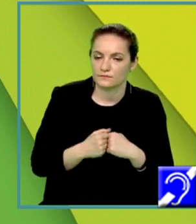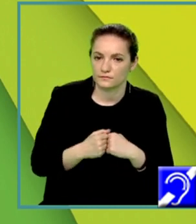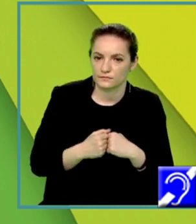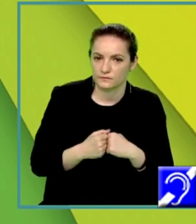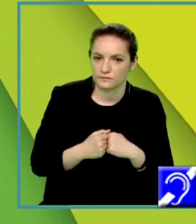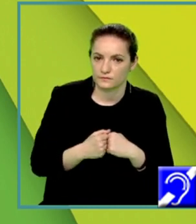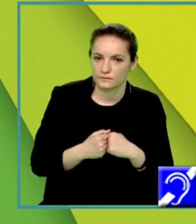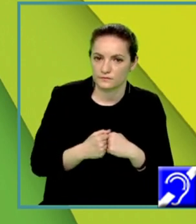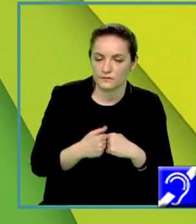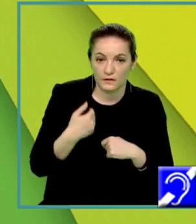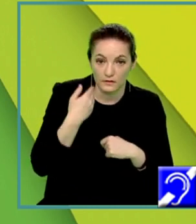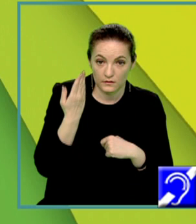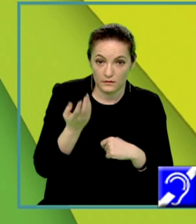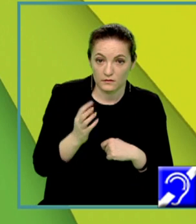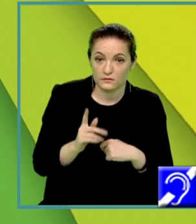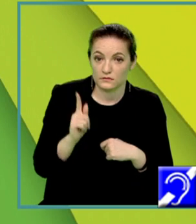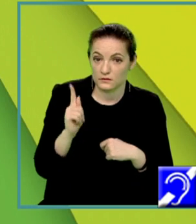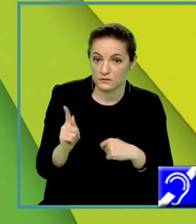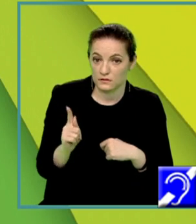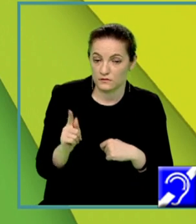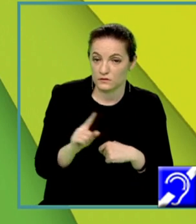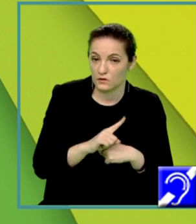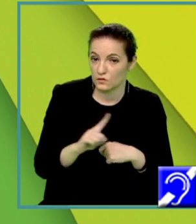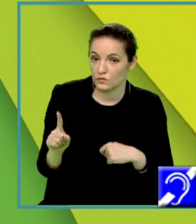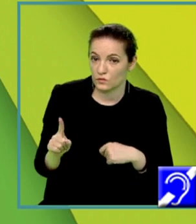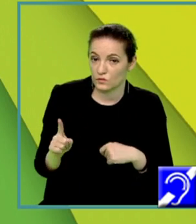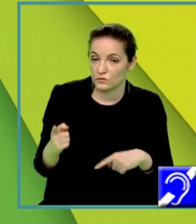care graficele celor două funcții nu s-ar fi